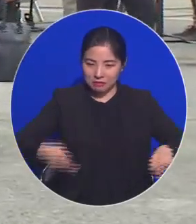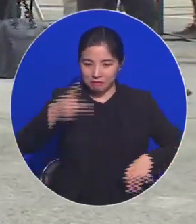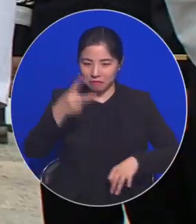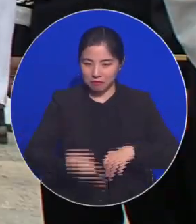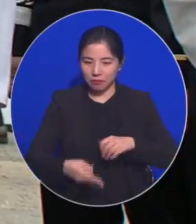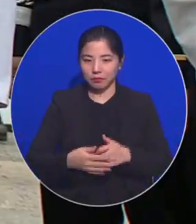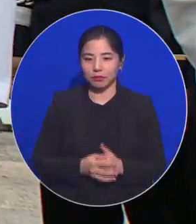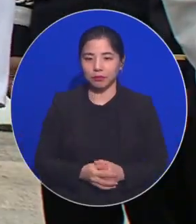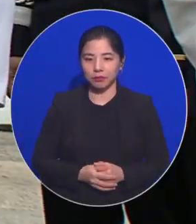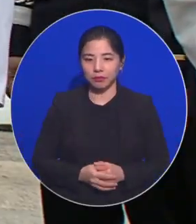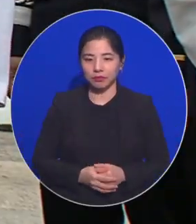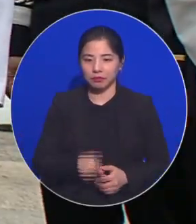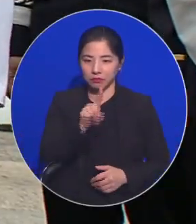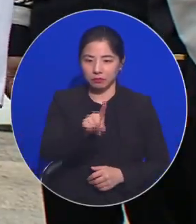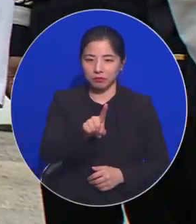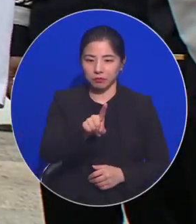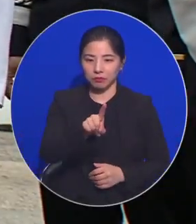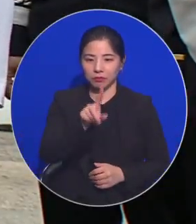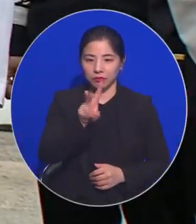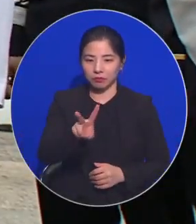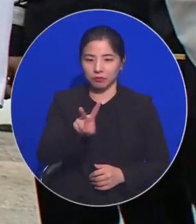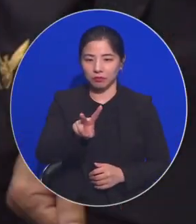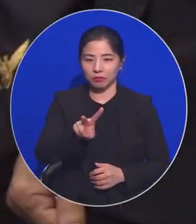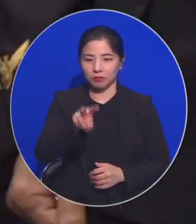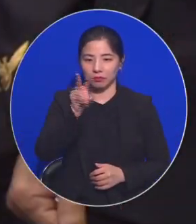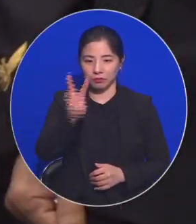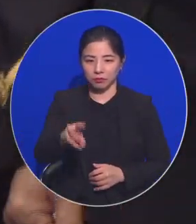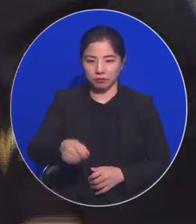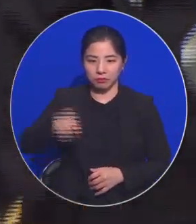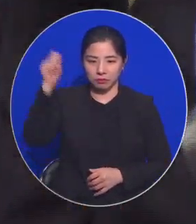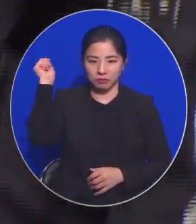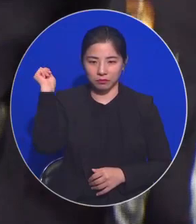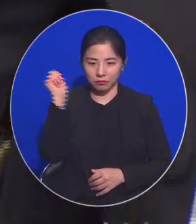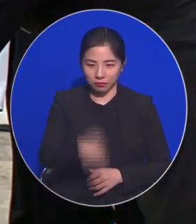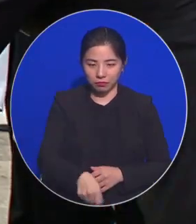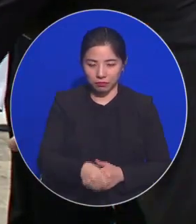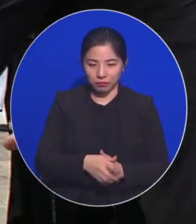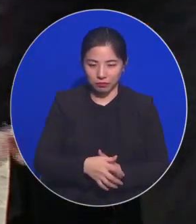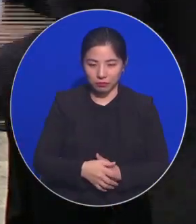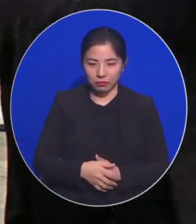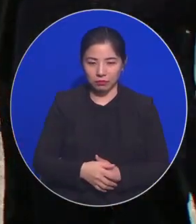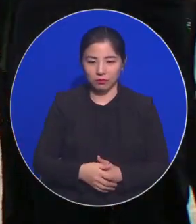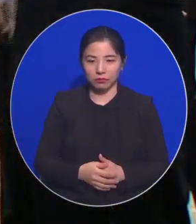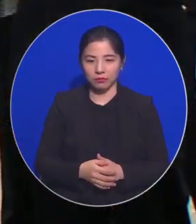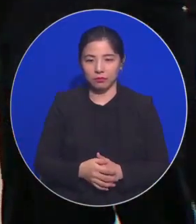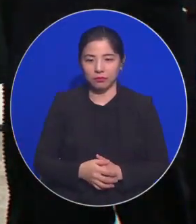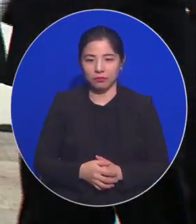자릅니다. 하나, 둘, 셋!